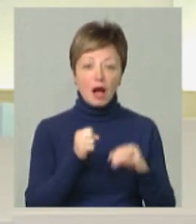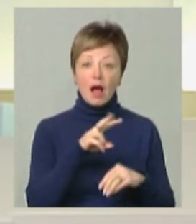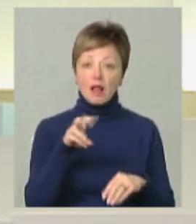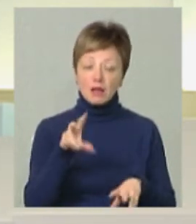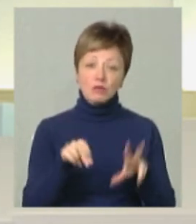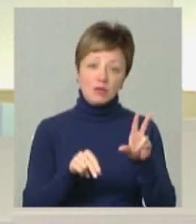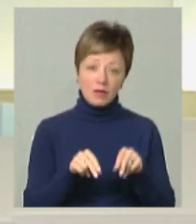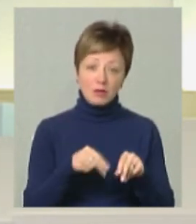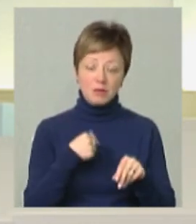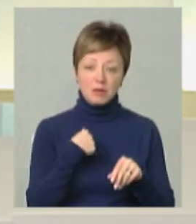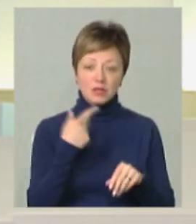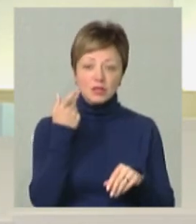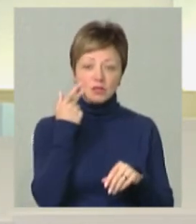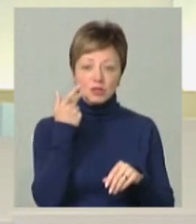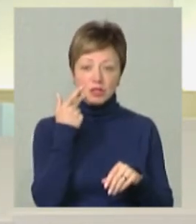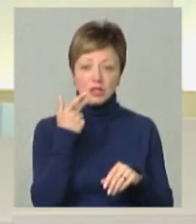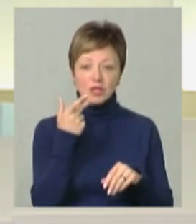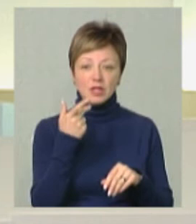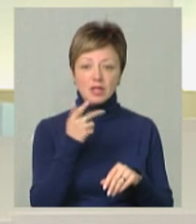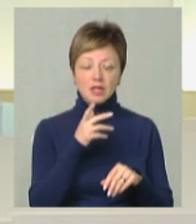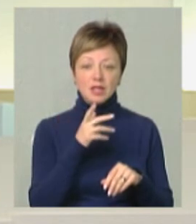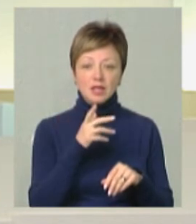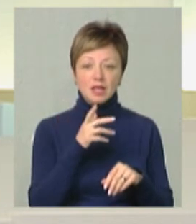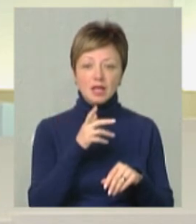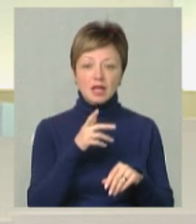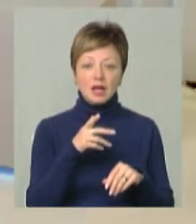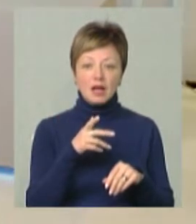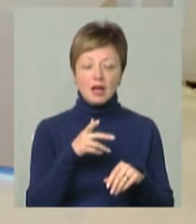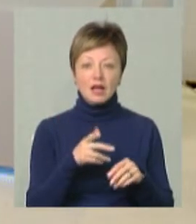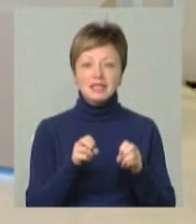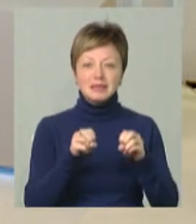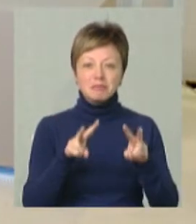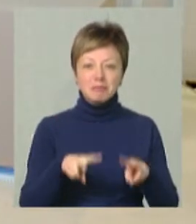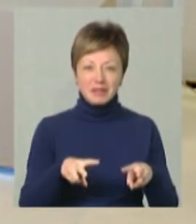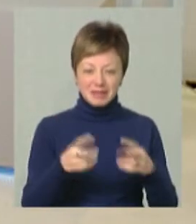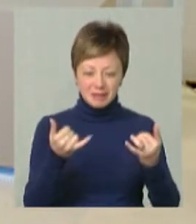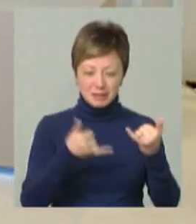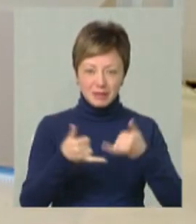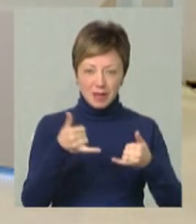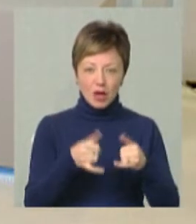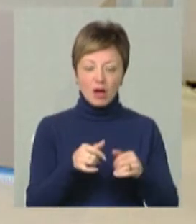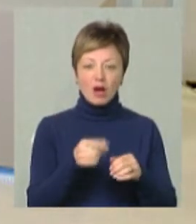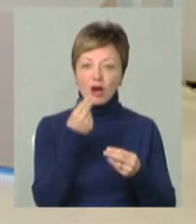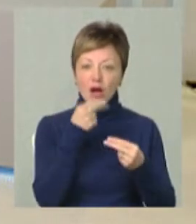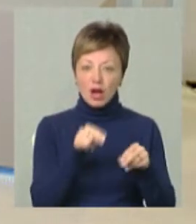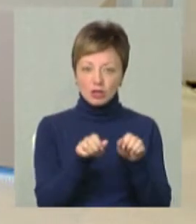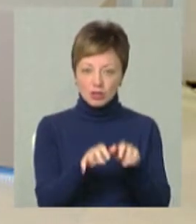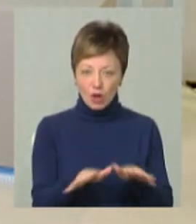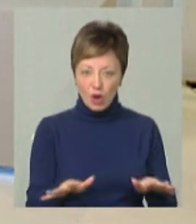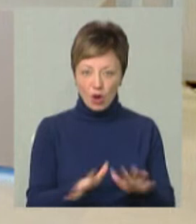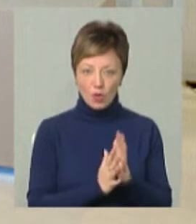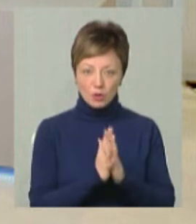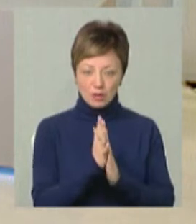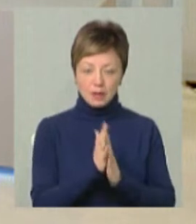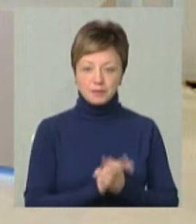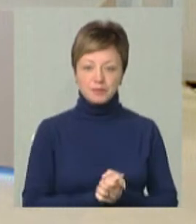сподіваємося, тому що ми проливаємо завжди, студентка невірно сказала, не добривом, а укорінювачами, для того, щоб, аби рослина краще прижилася. Пані Речовина,